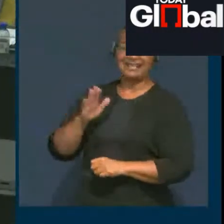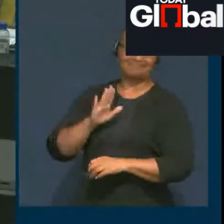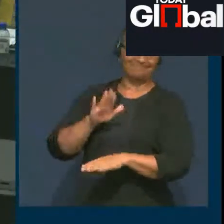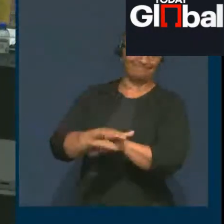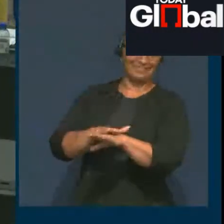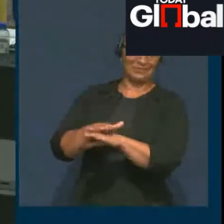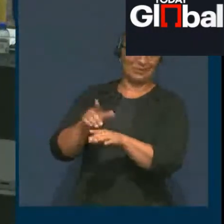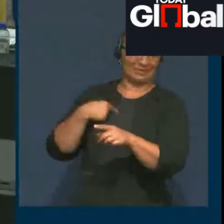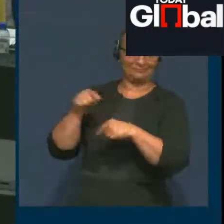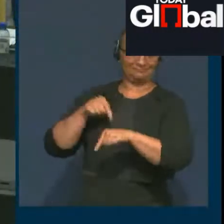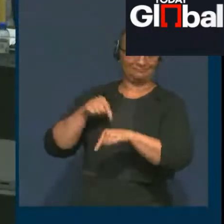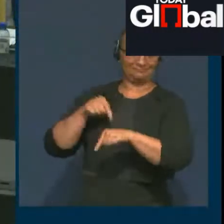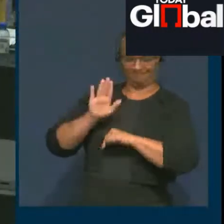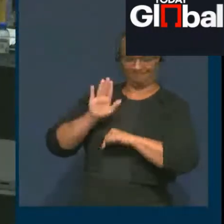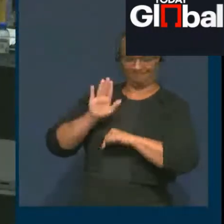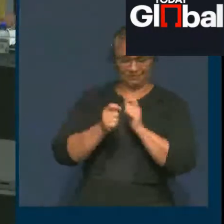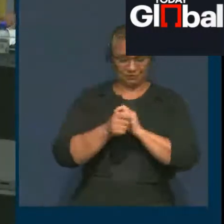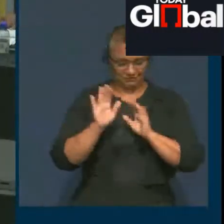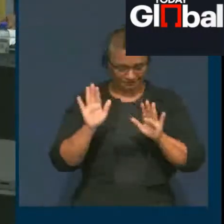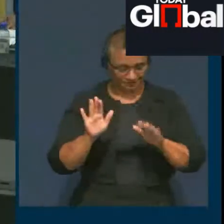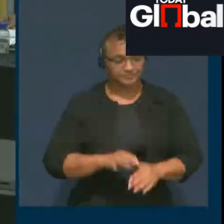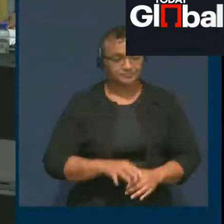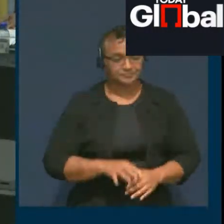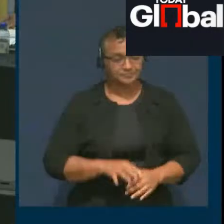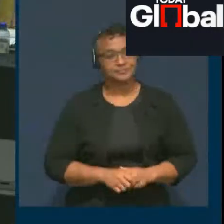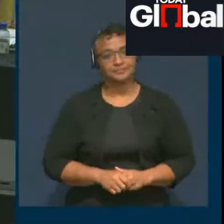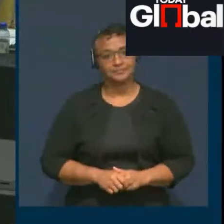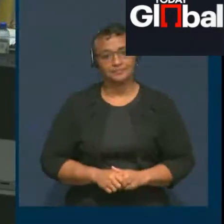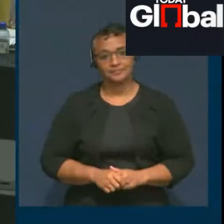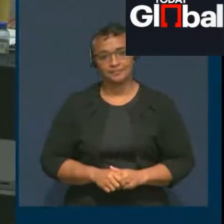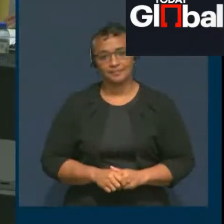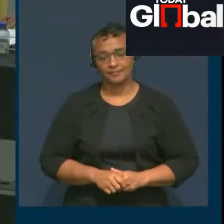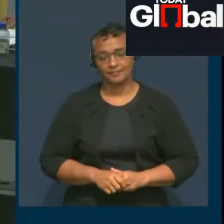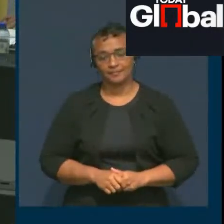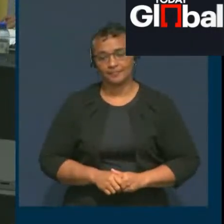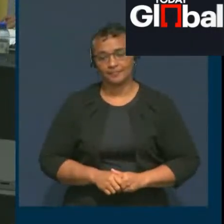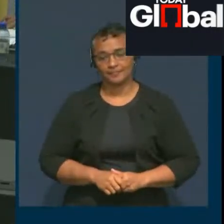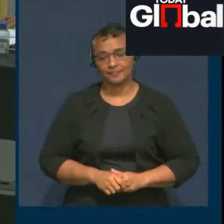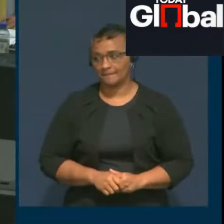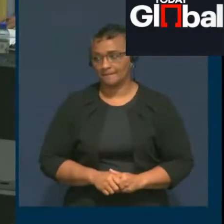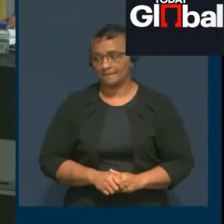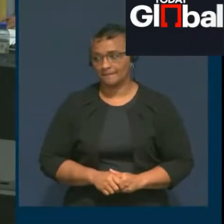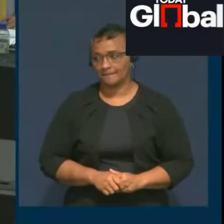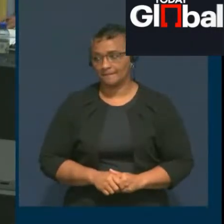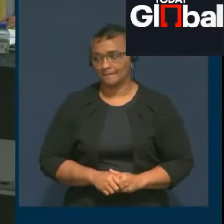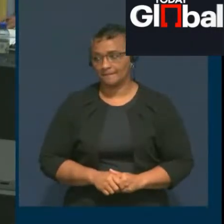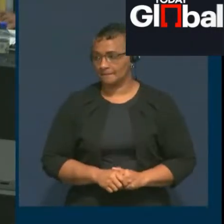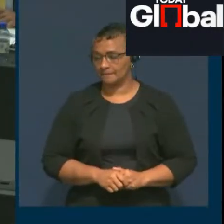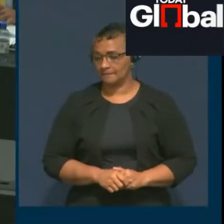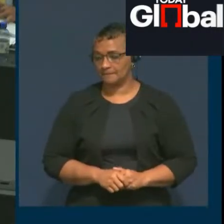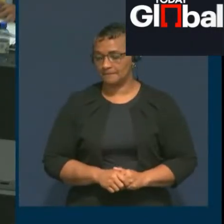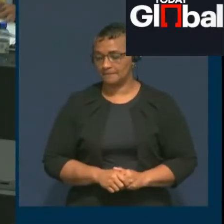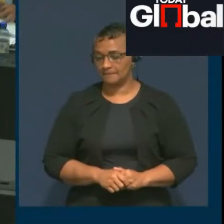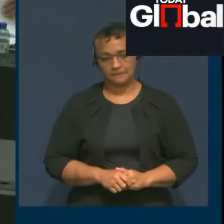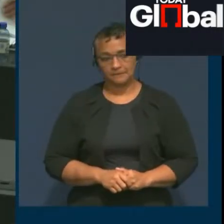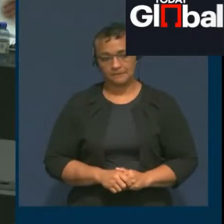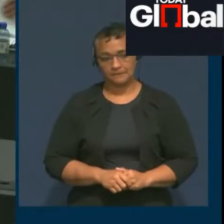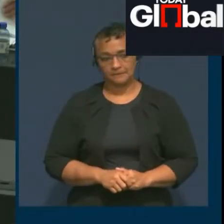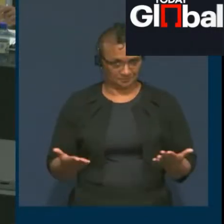Okay. طيب نسأل عن مادة 9 وأنا آسف اللي عملت هاي So, Article